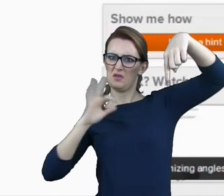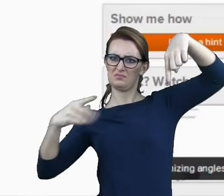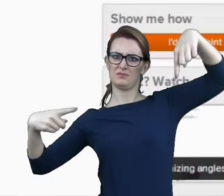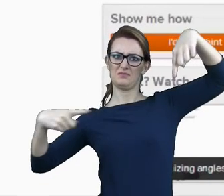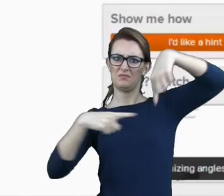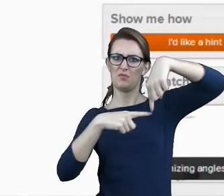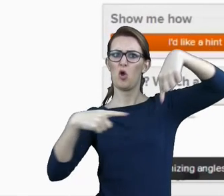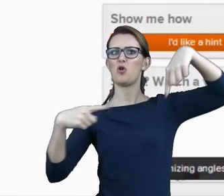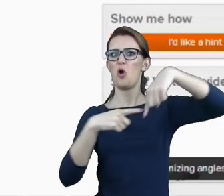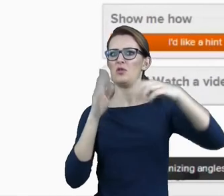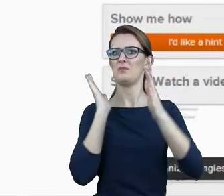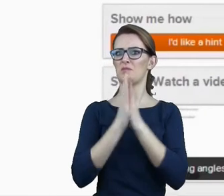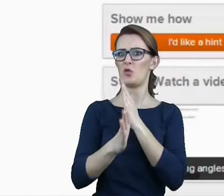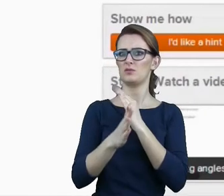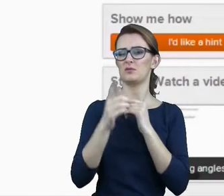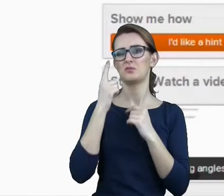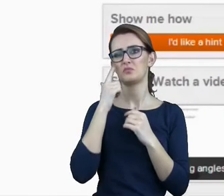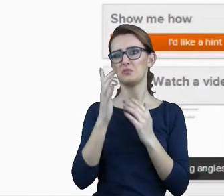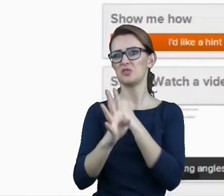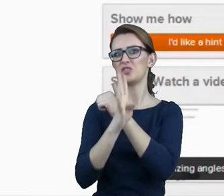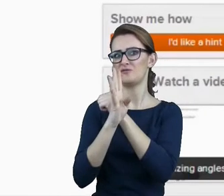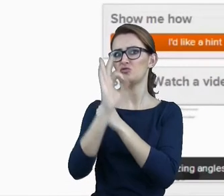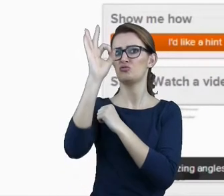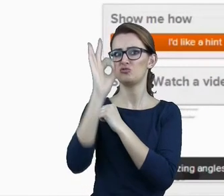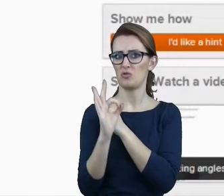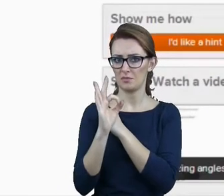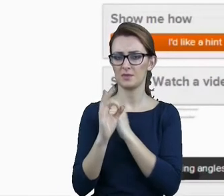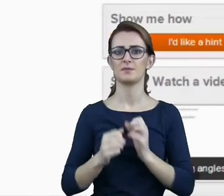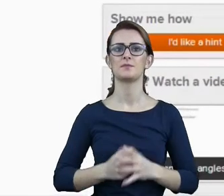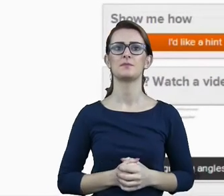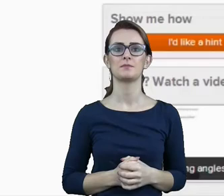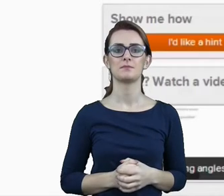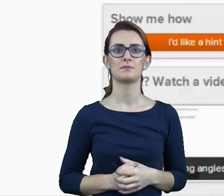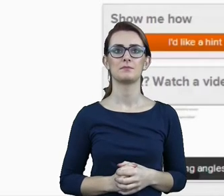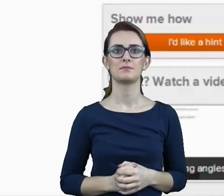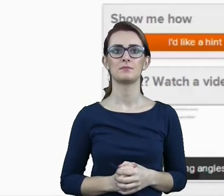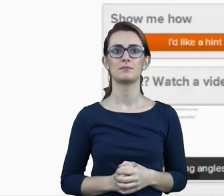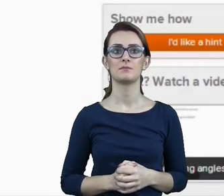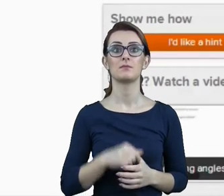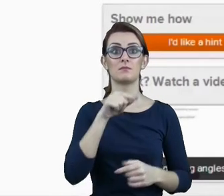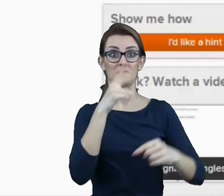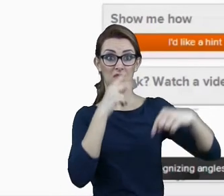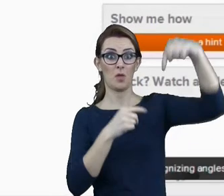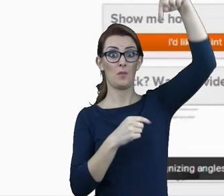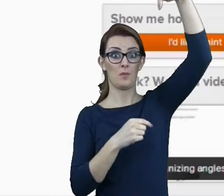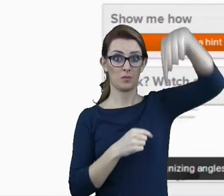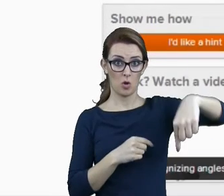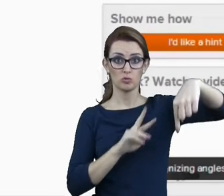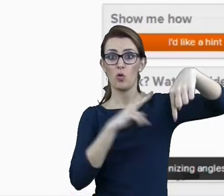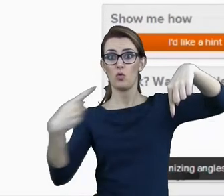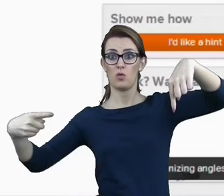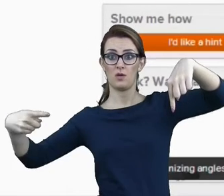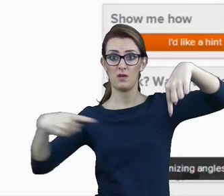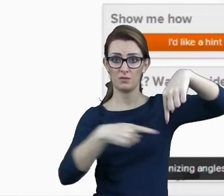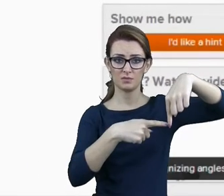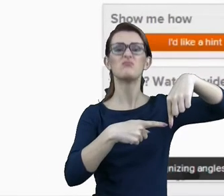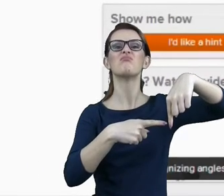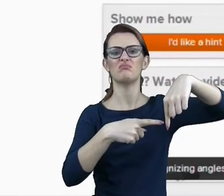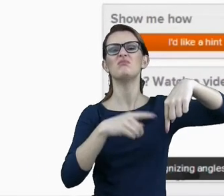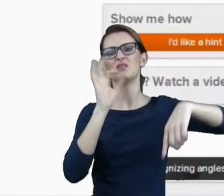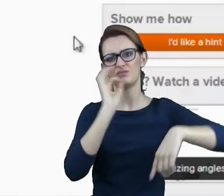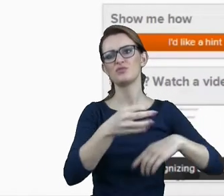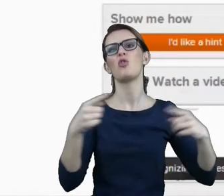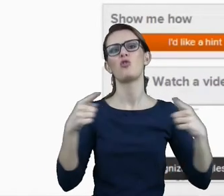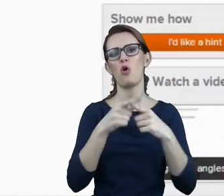mrówkę. Wygląda na to, że jest to kąt prosty. Będzie miał 90 stopni. Ten idzie prosto w dół, a ten idzie w